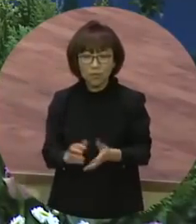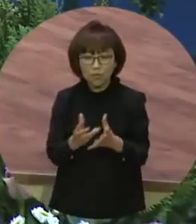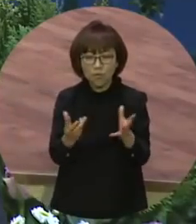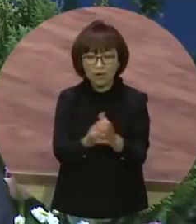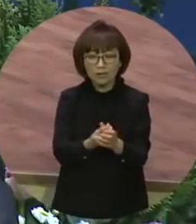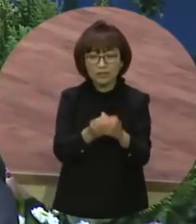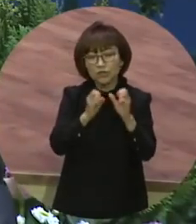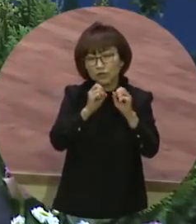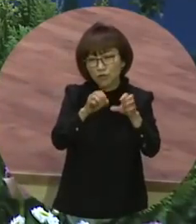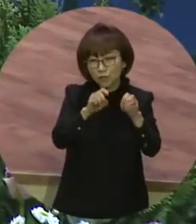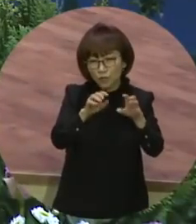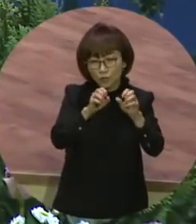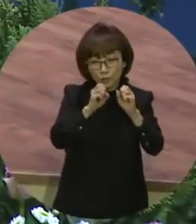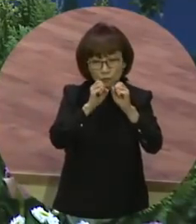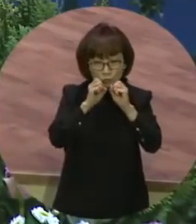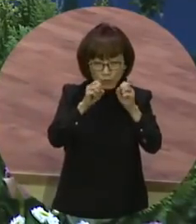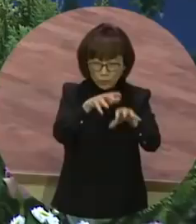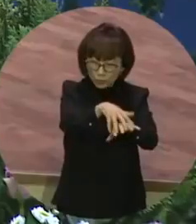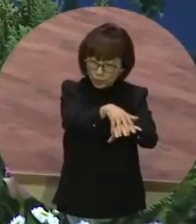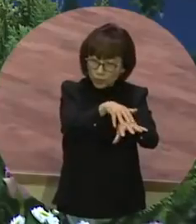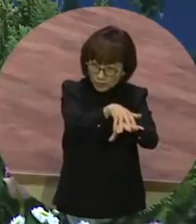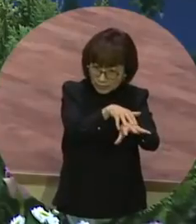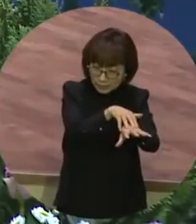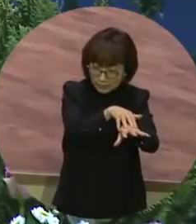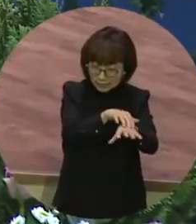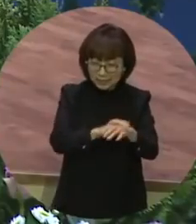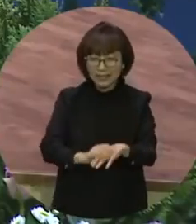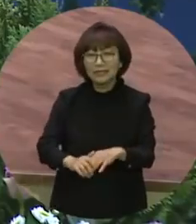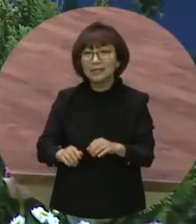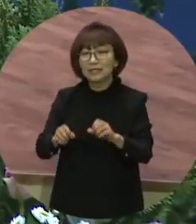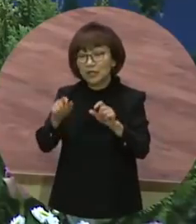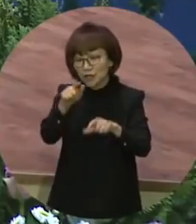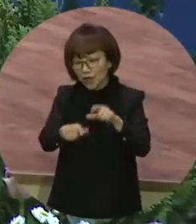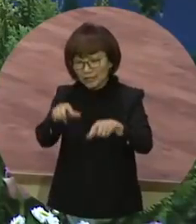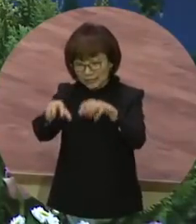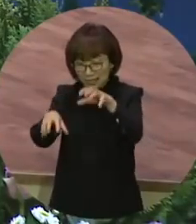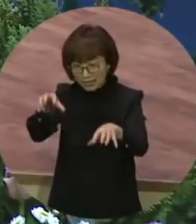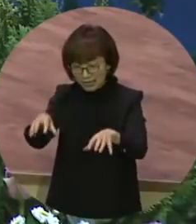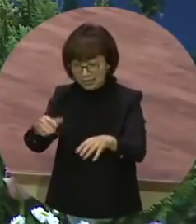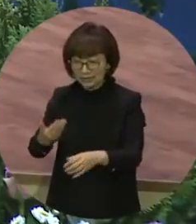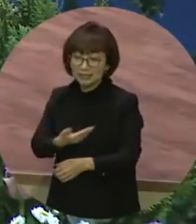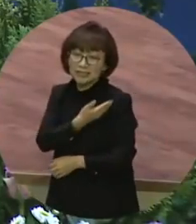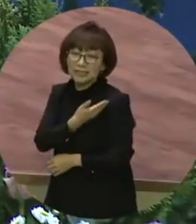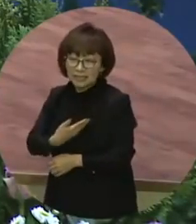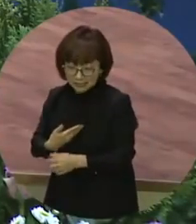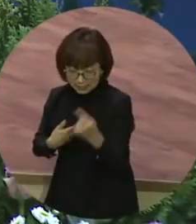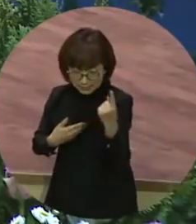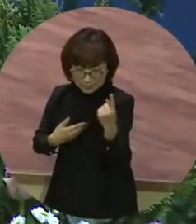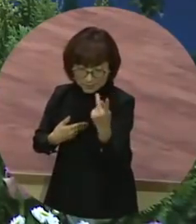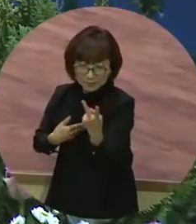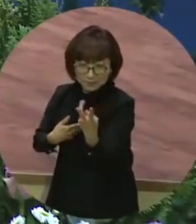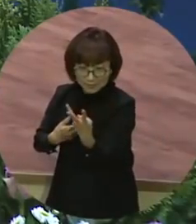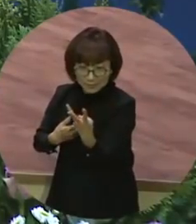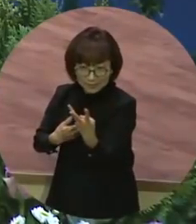절대 제자, 절대 현장을 보게 될 것이다. 우리 영계 모든 성도들,